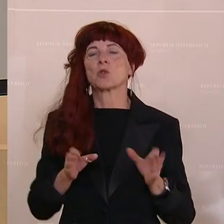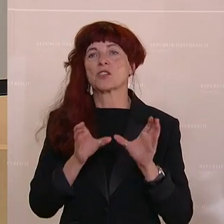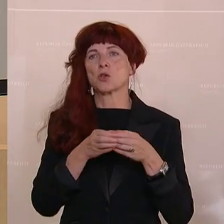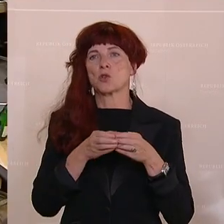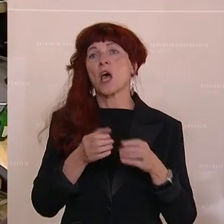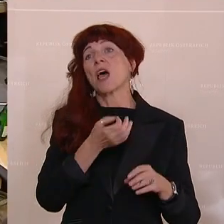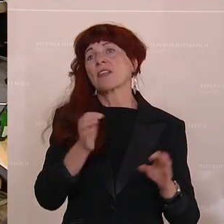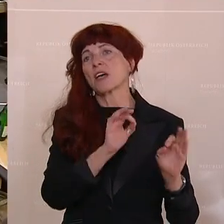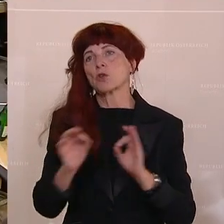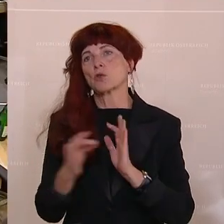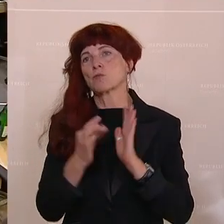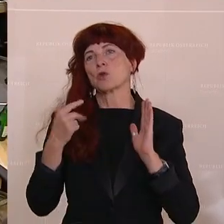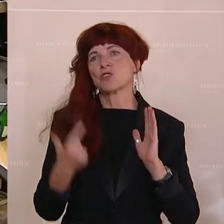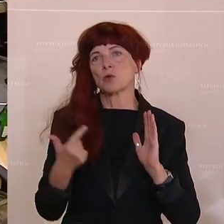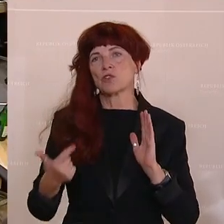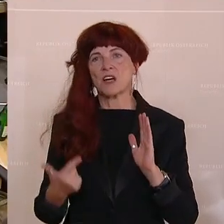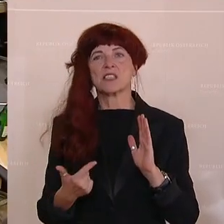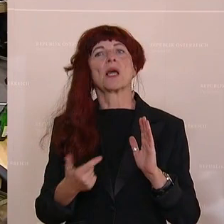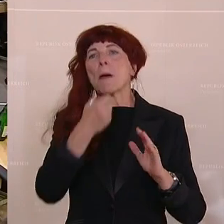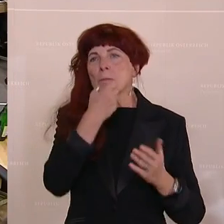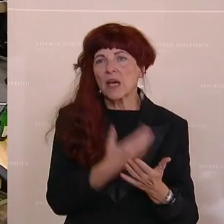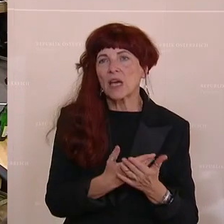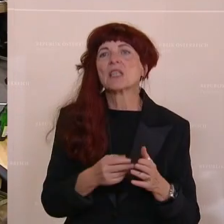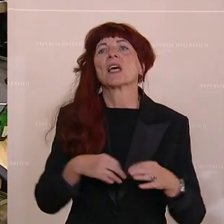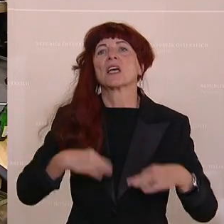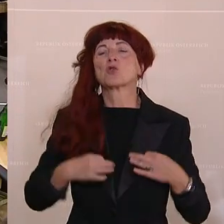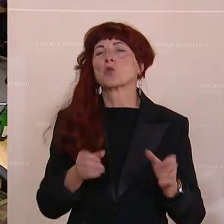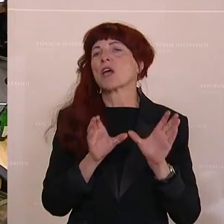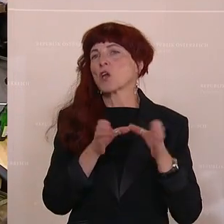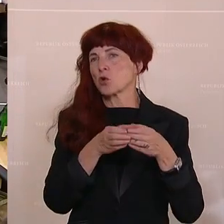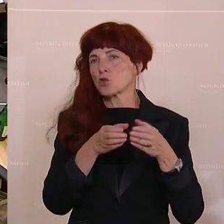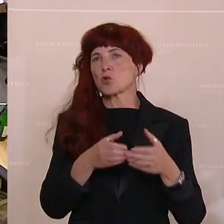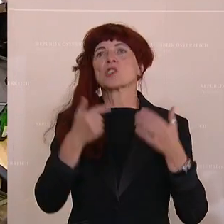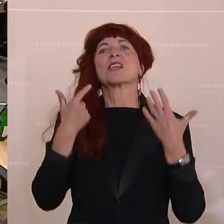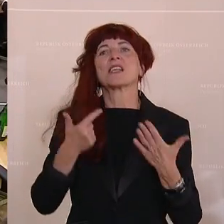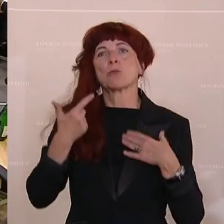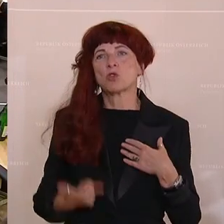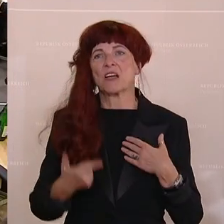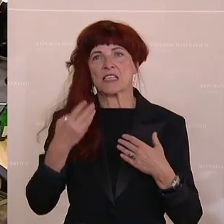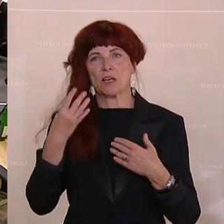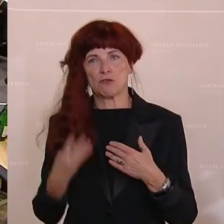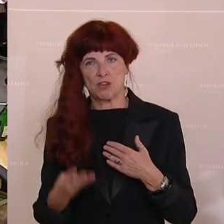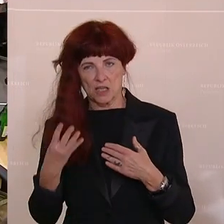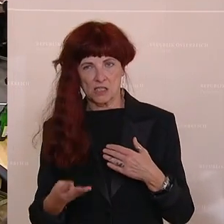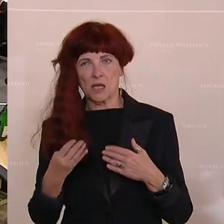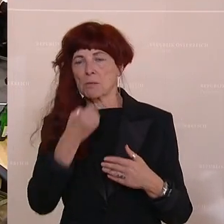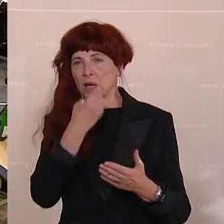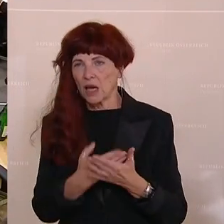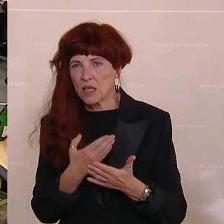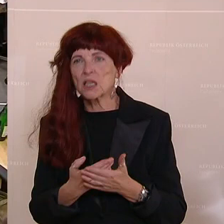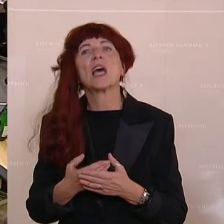und er ist auch eine Agenda des Gesundheitsausschusses es geht um musiktherapien Krankenhäusern mit den Stimmen aller